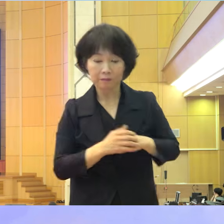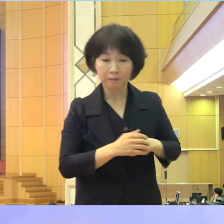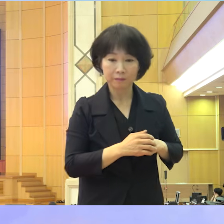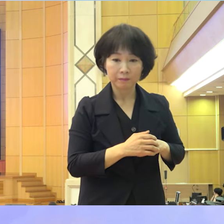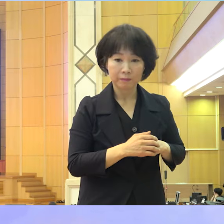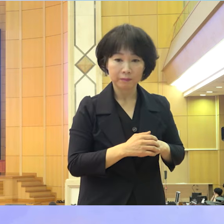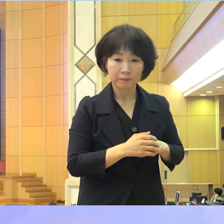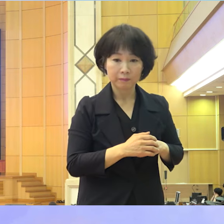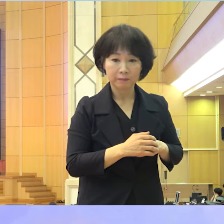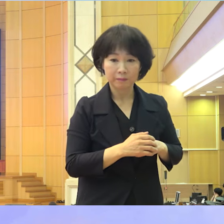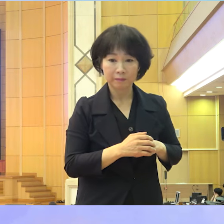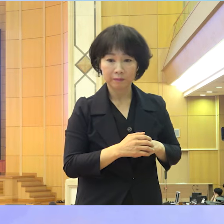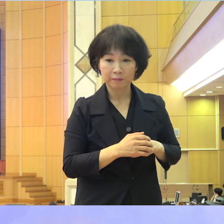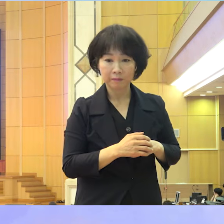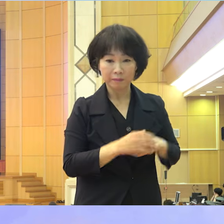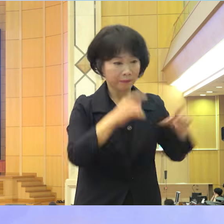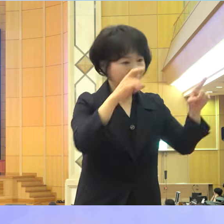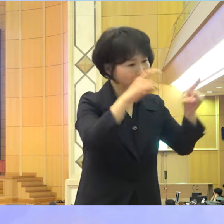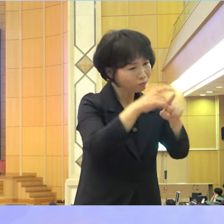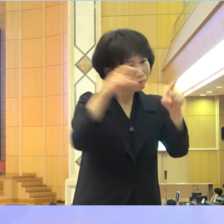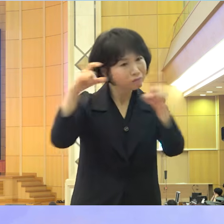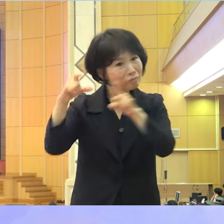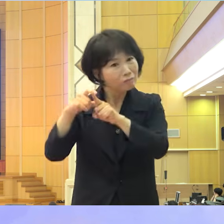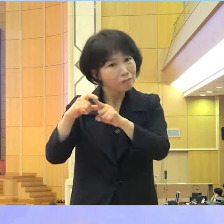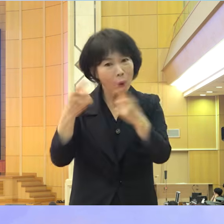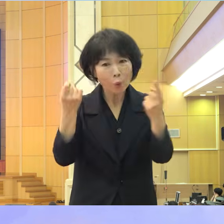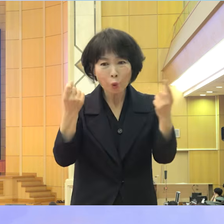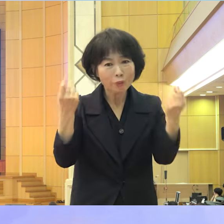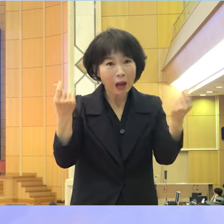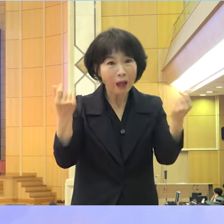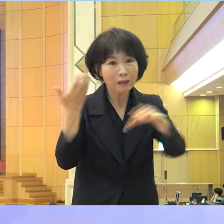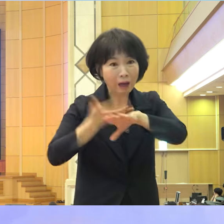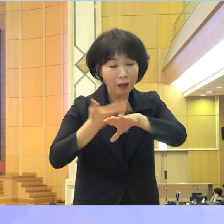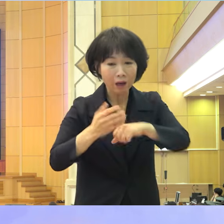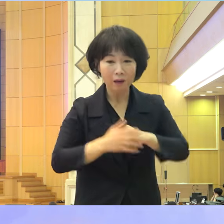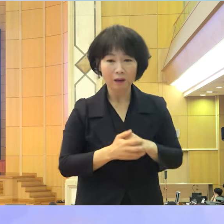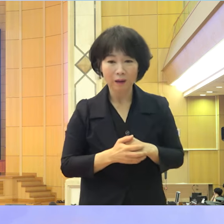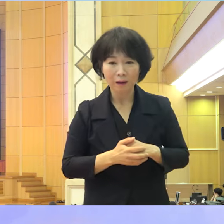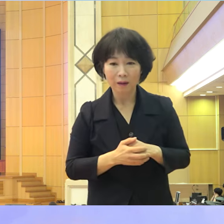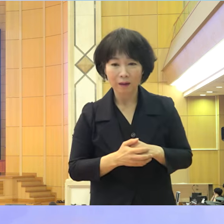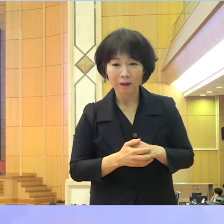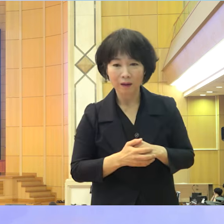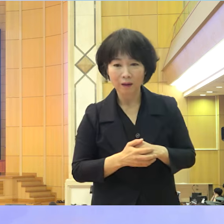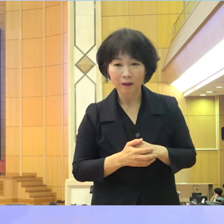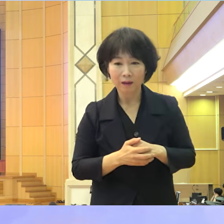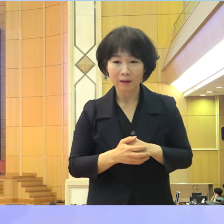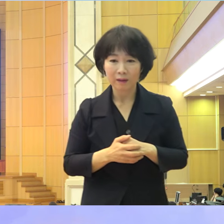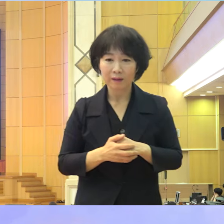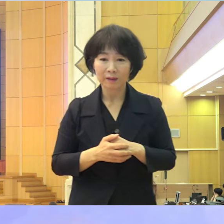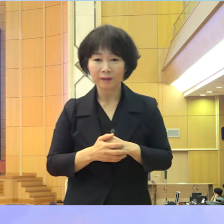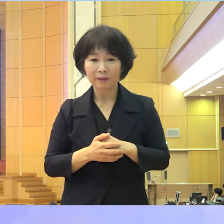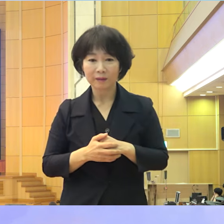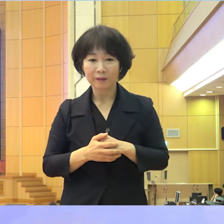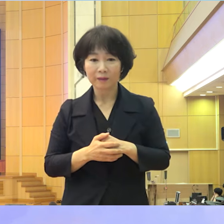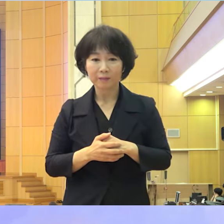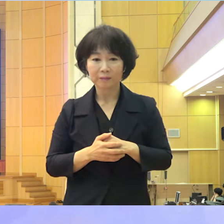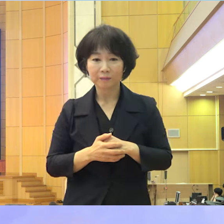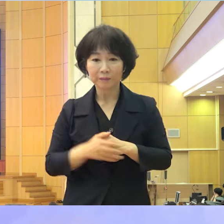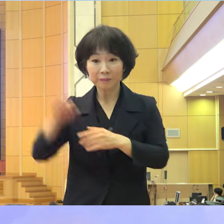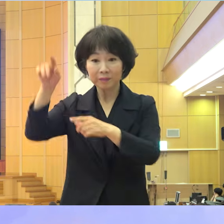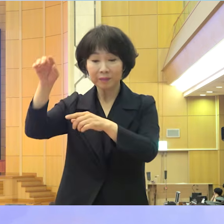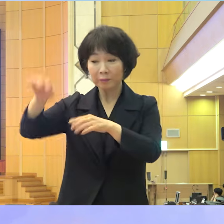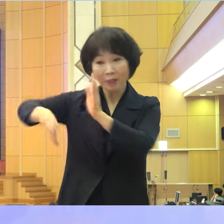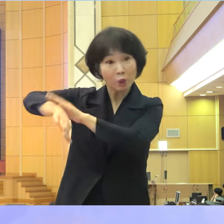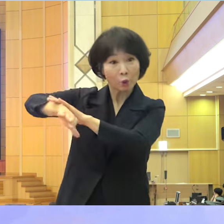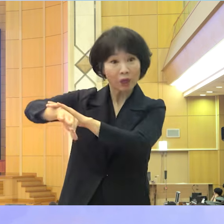있고 저렇게 약자로 쓸 수도 있습니다. 똑같습니다. 근데 세상. 그럼 저쪽에 거에 보면은 어떻습니까? 십자가 세